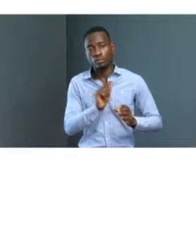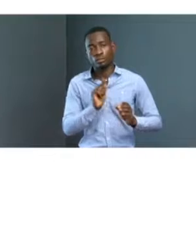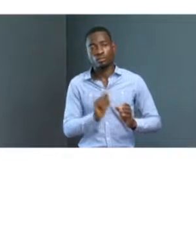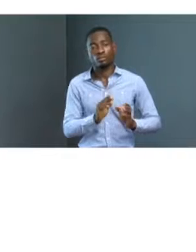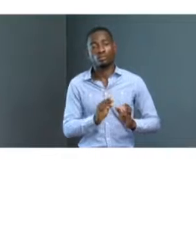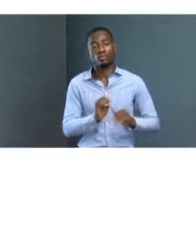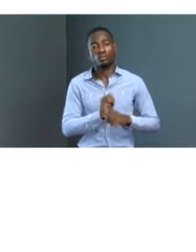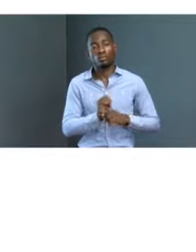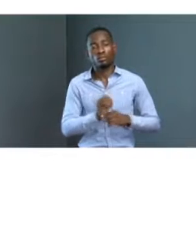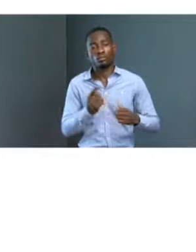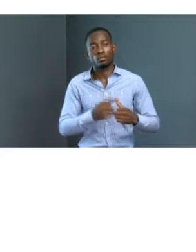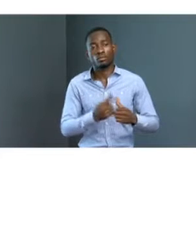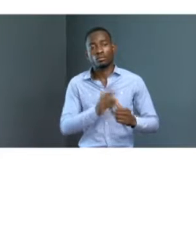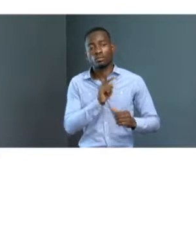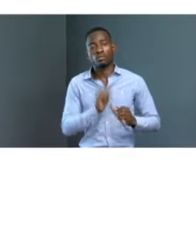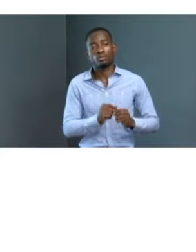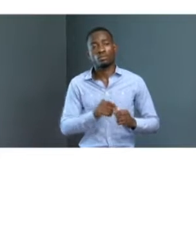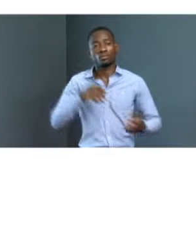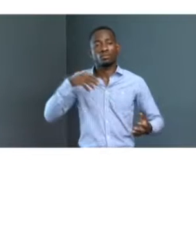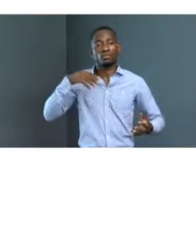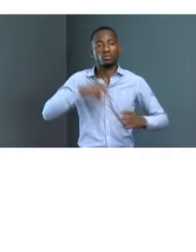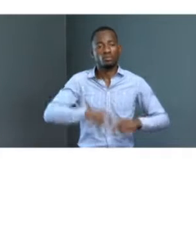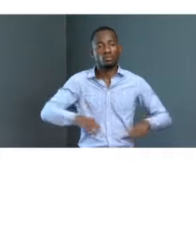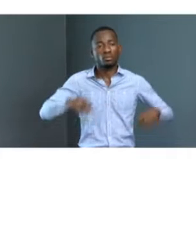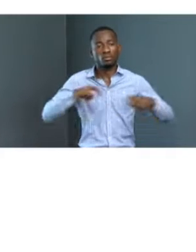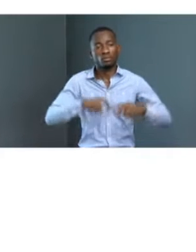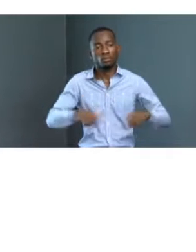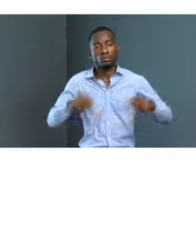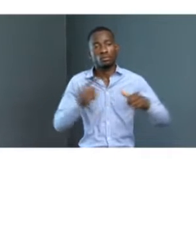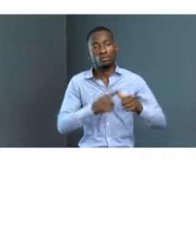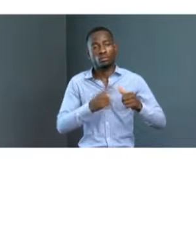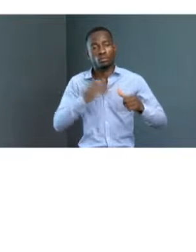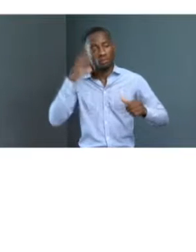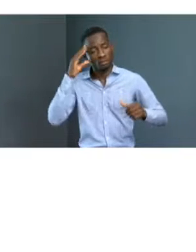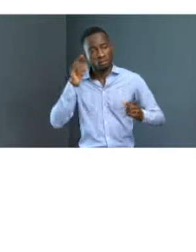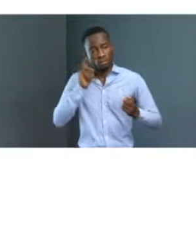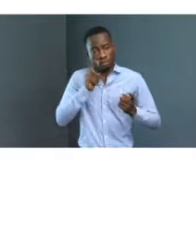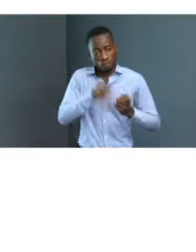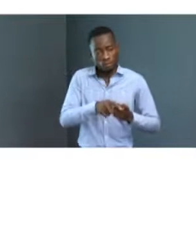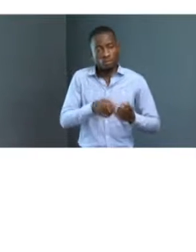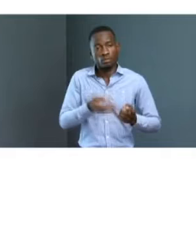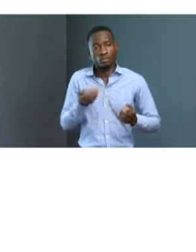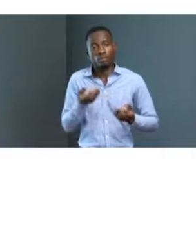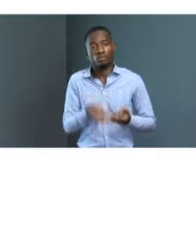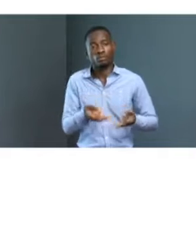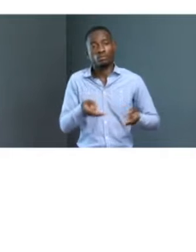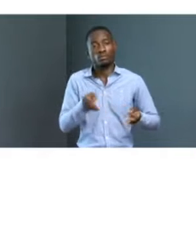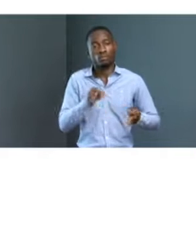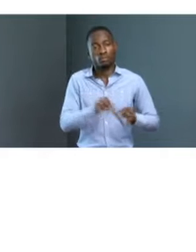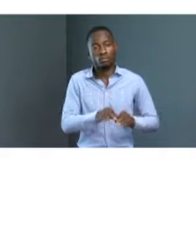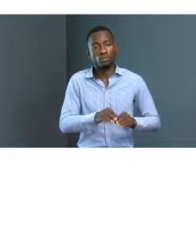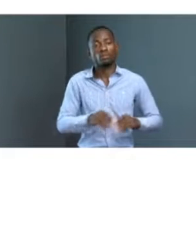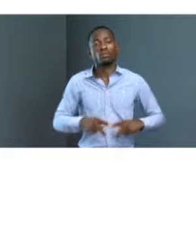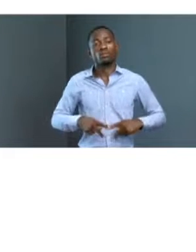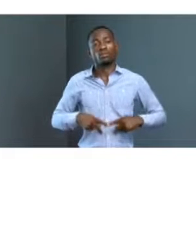exercice? La première consigne nous dit d'analyser la première expérience et de préciser l'élément nécessaire à la survie de